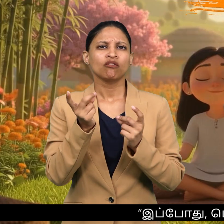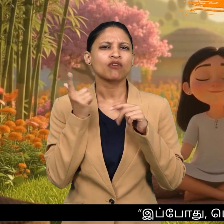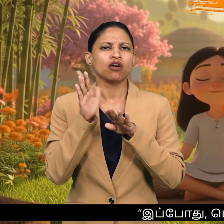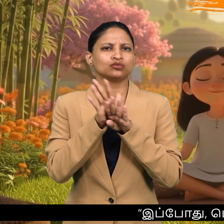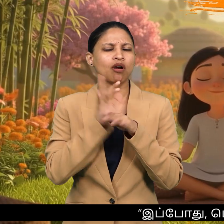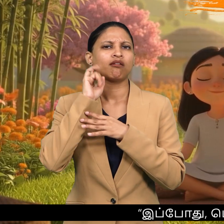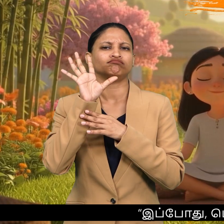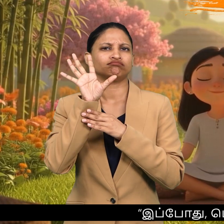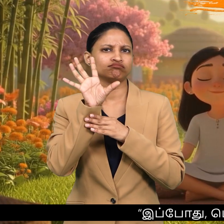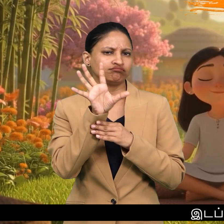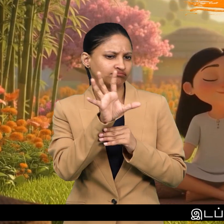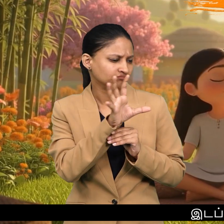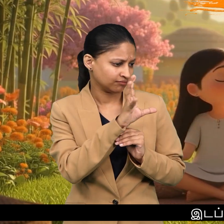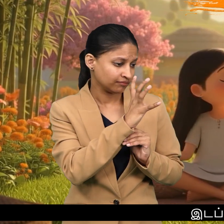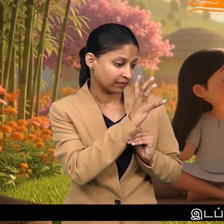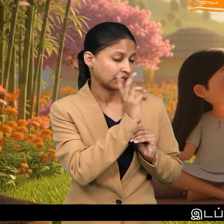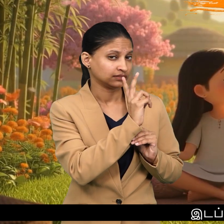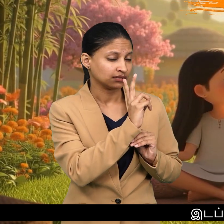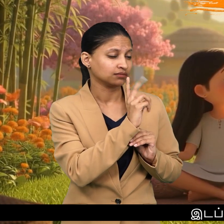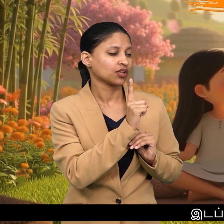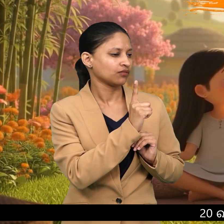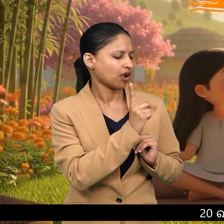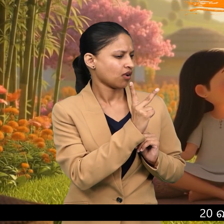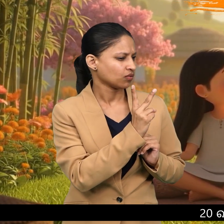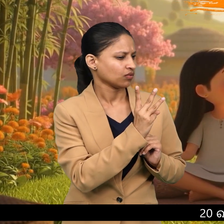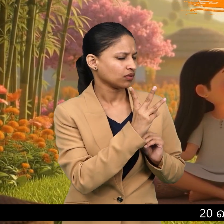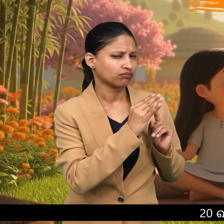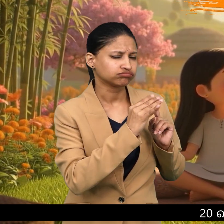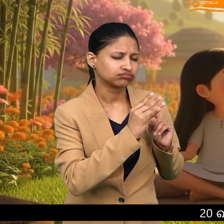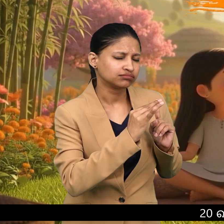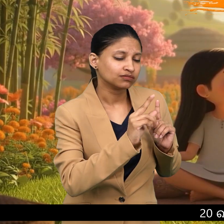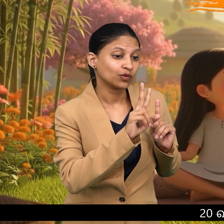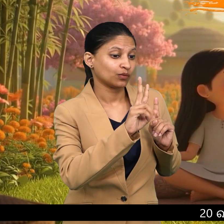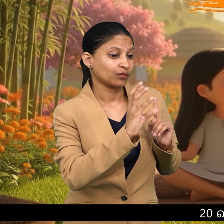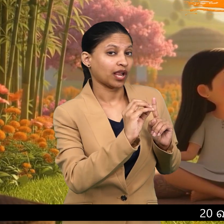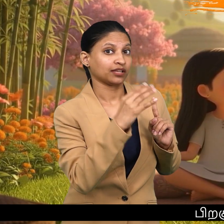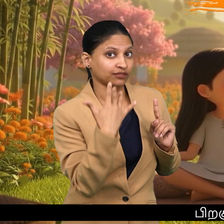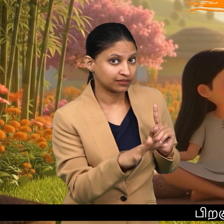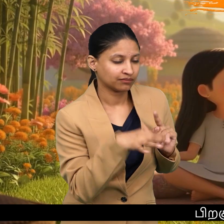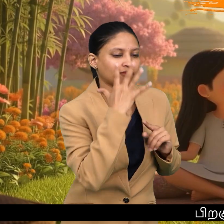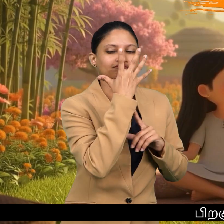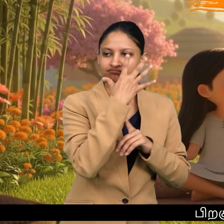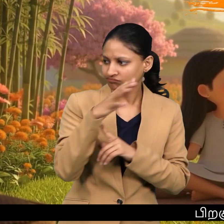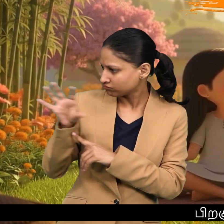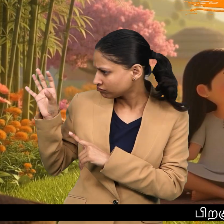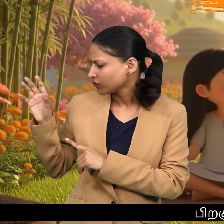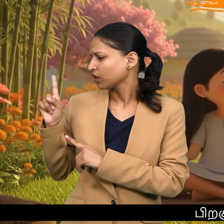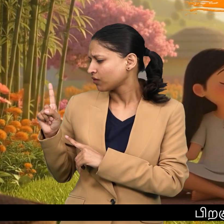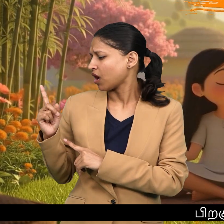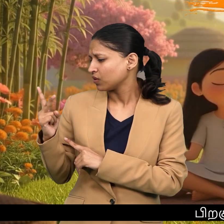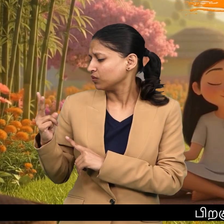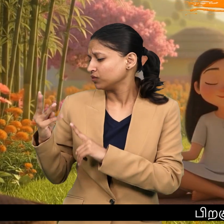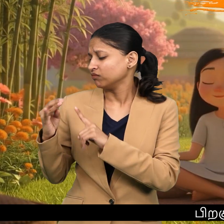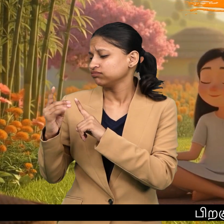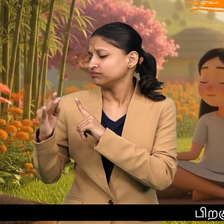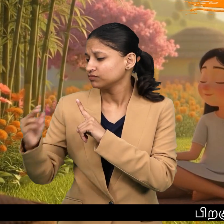இப்போது மெதுவாக உன் கழுத்தை இடப்பக்கம் திருப்பு. 20 வரை எண்ணு. பிறகு வலப்பக்கம்.